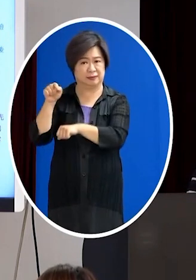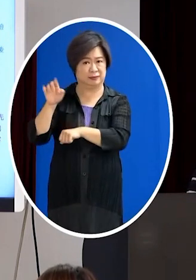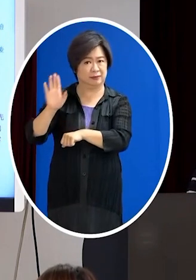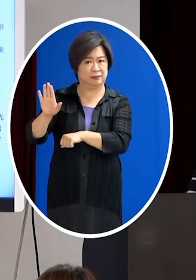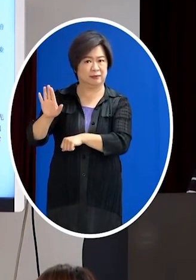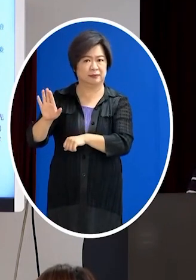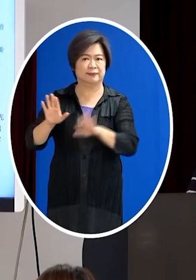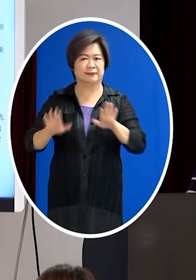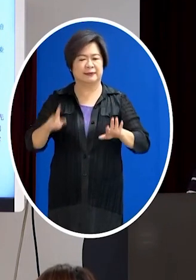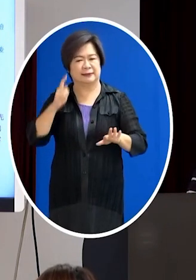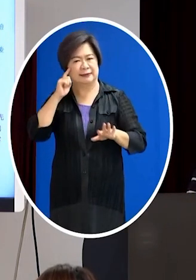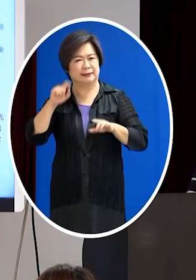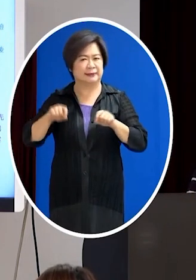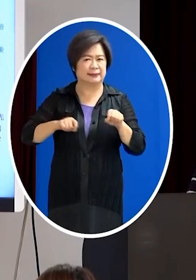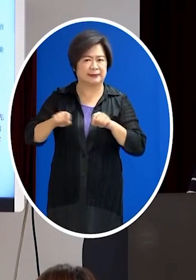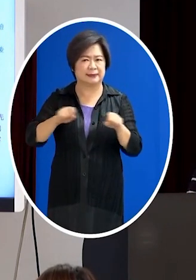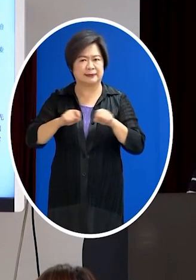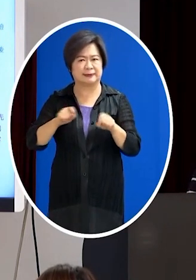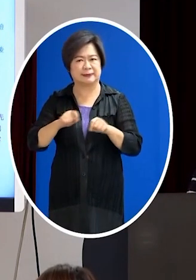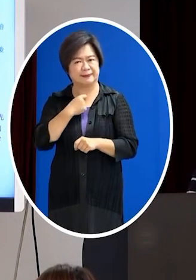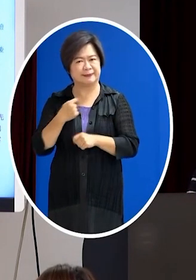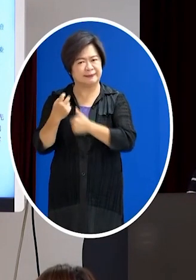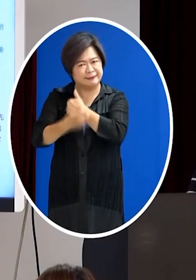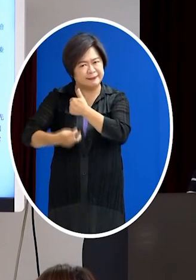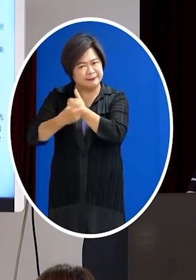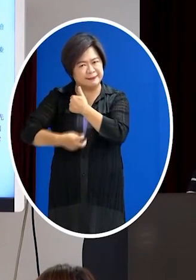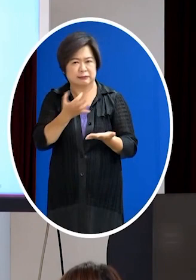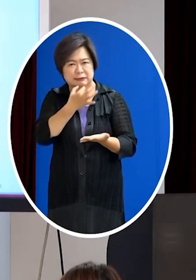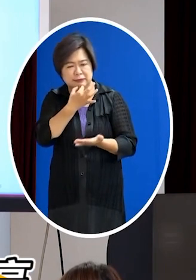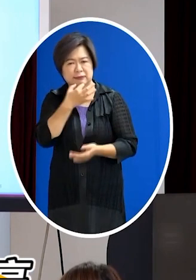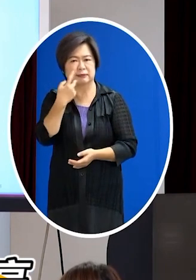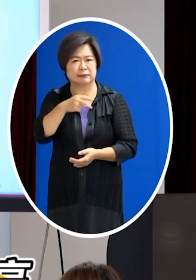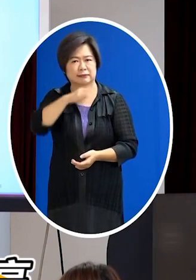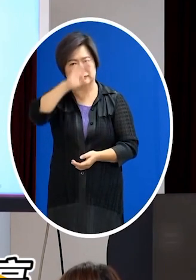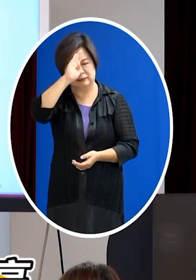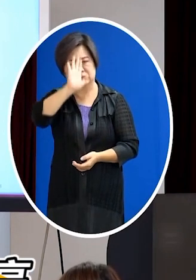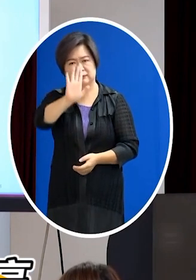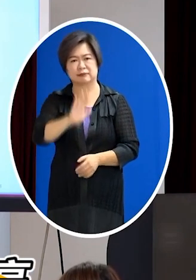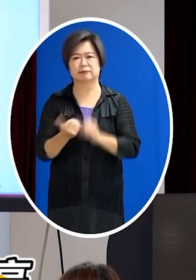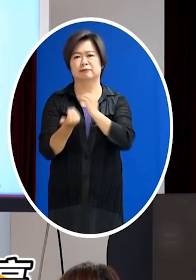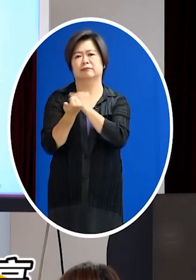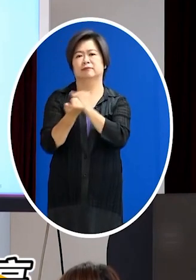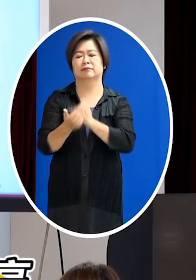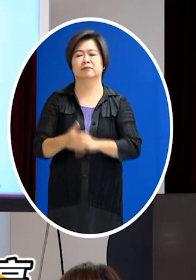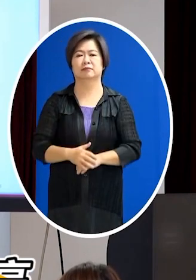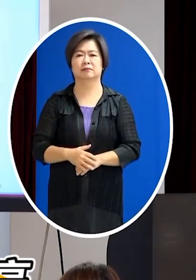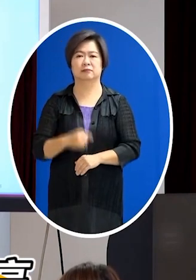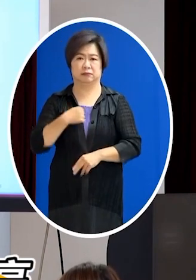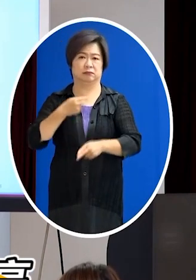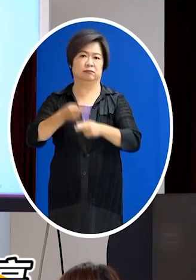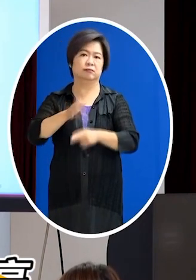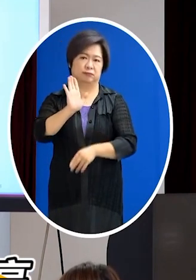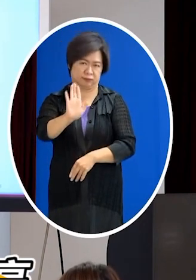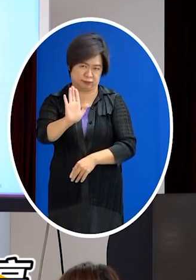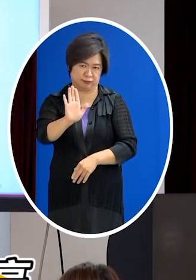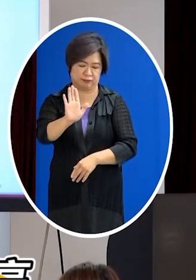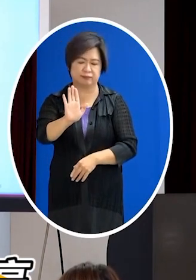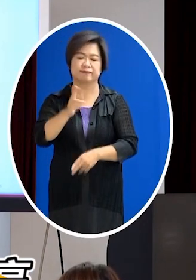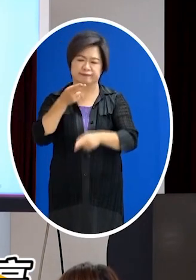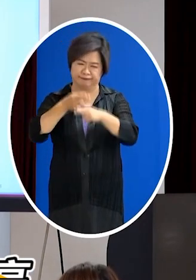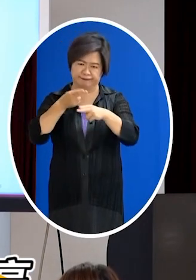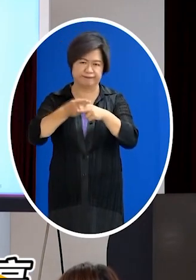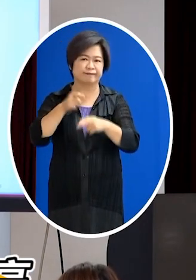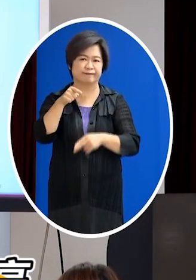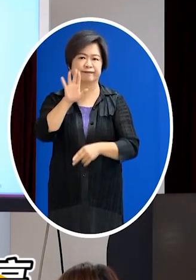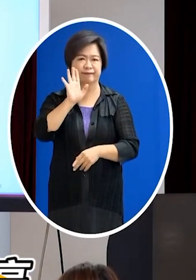在这样的一个政策里面他需要稍微做一点检讨，可能我相信我一直讲说有，我也确也相信